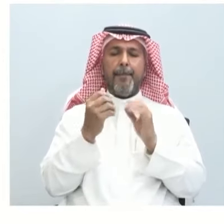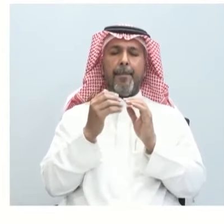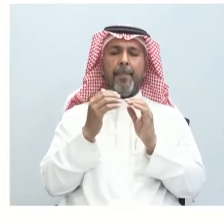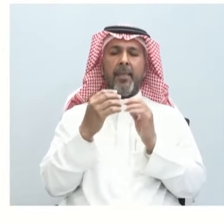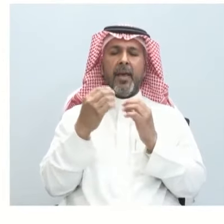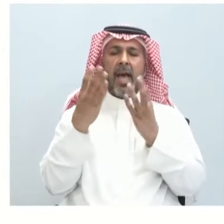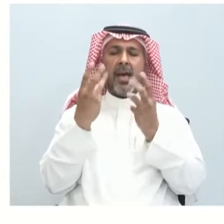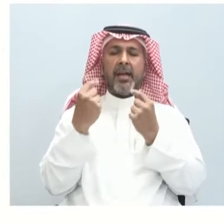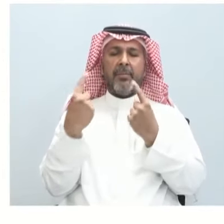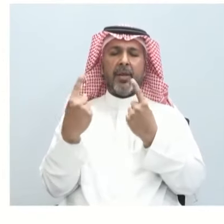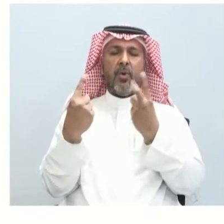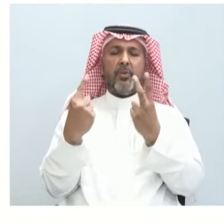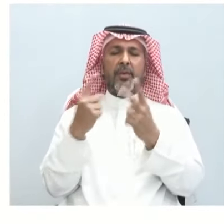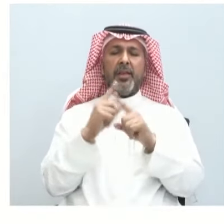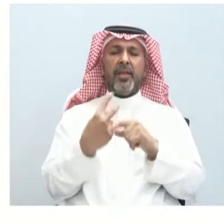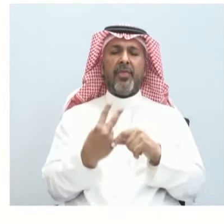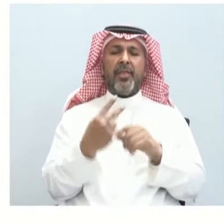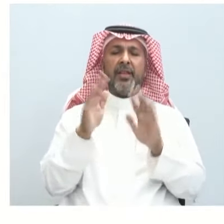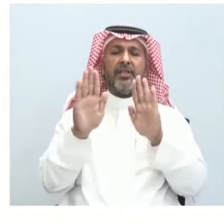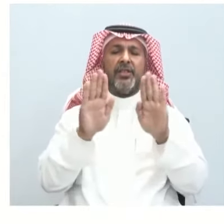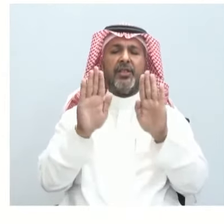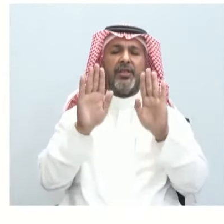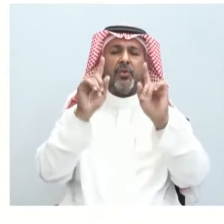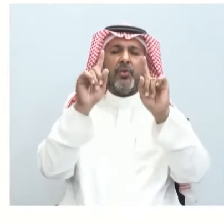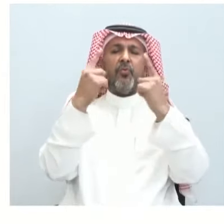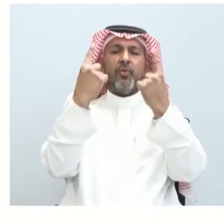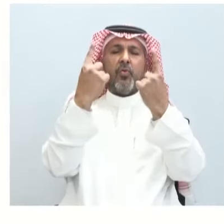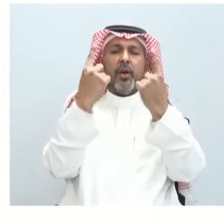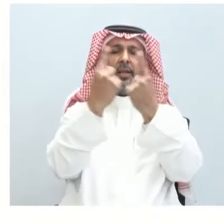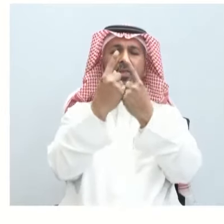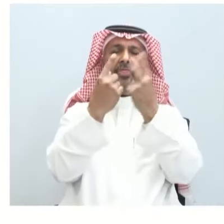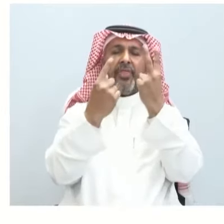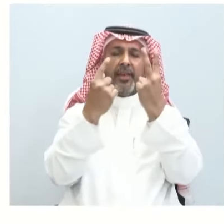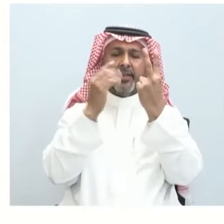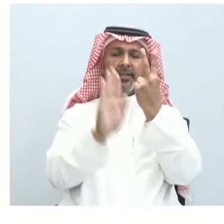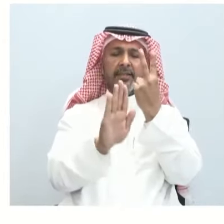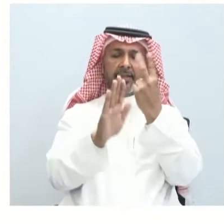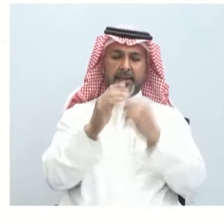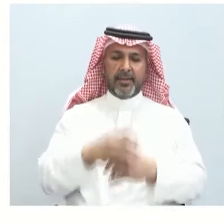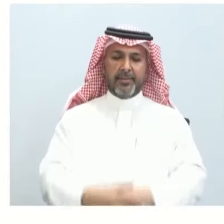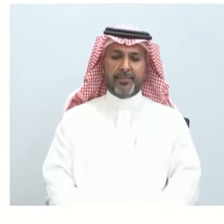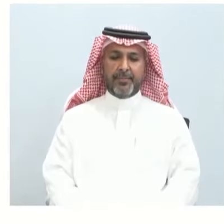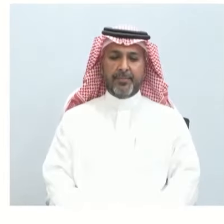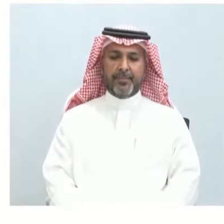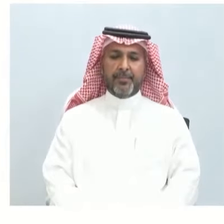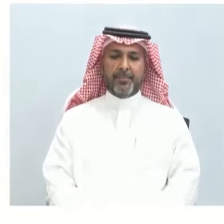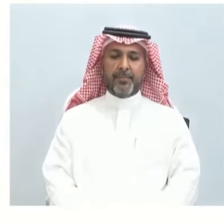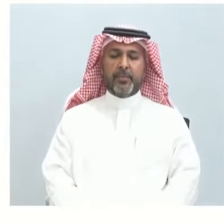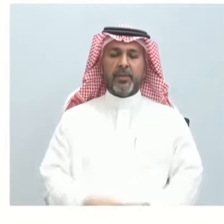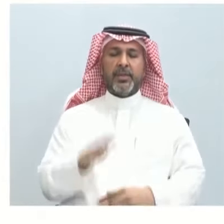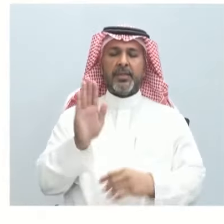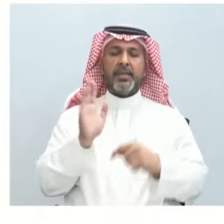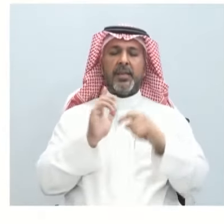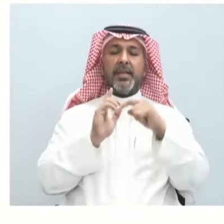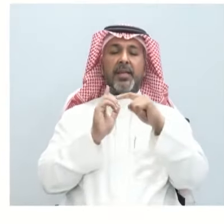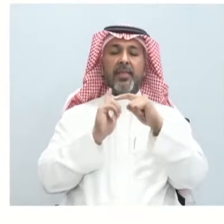الاساسات متساويه سين وسين اذا سنقوم بجمع الاسس يصبح الناتج موجب اثنين سين تربيع بالنسبه لي